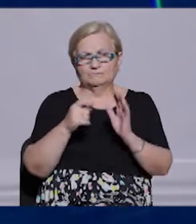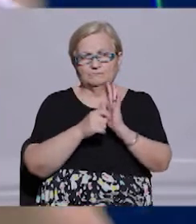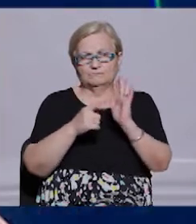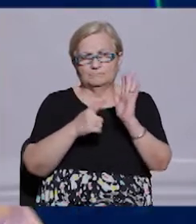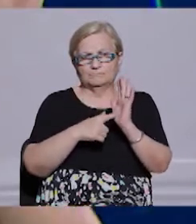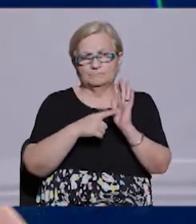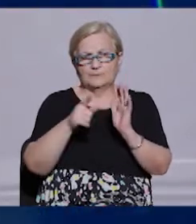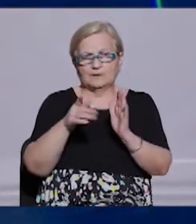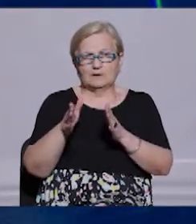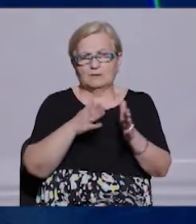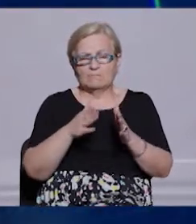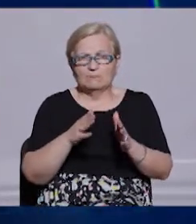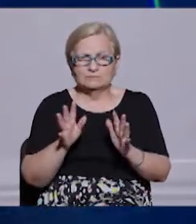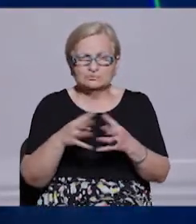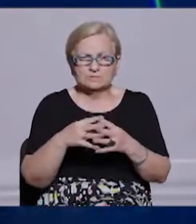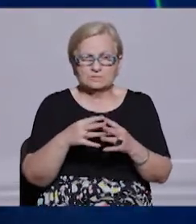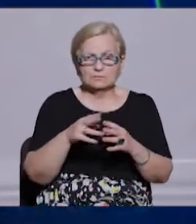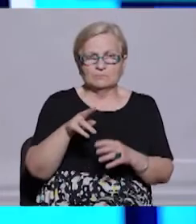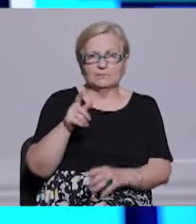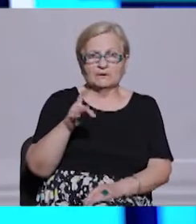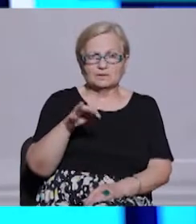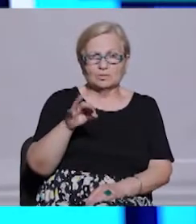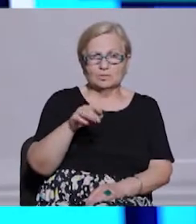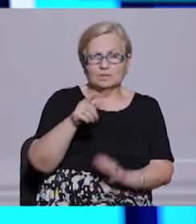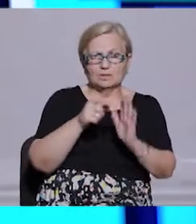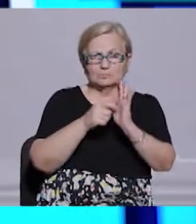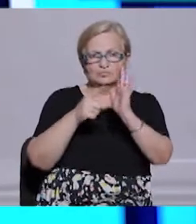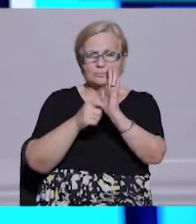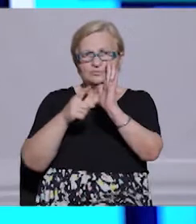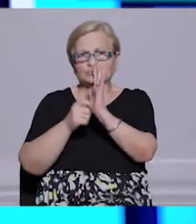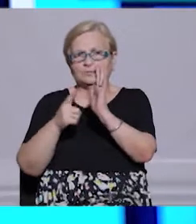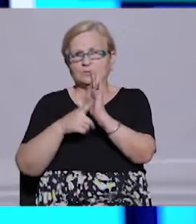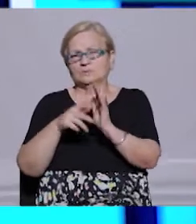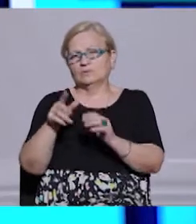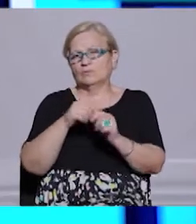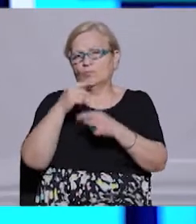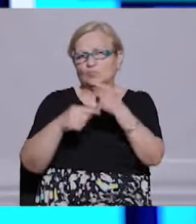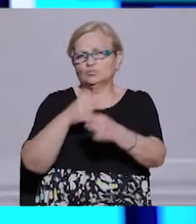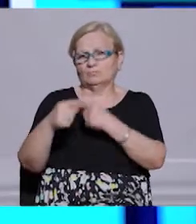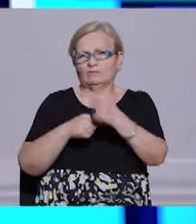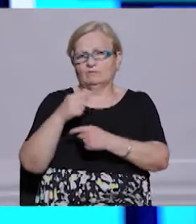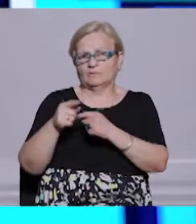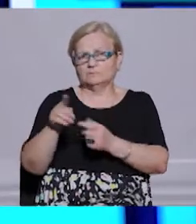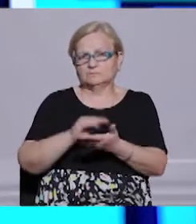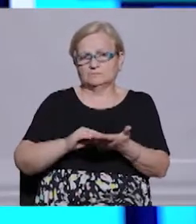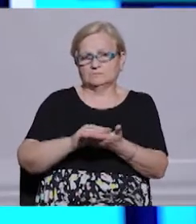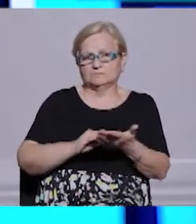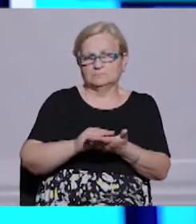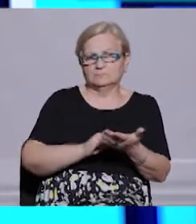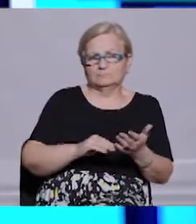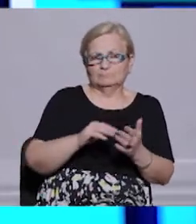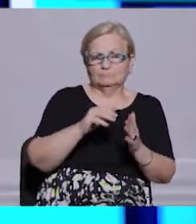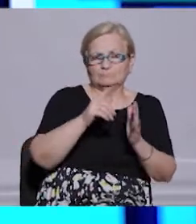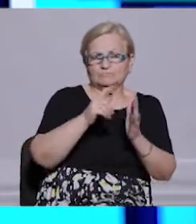0.1.17 პერიოდი, შერეული პერიოდი. პერიოდი რას ნიშნავს, რომ 17 ესე მუდმივად გრძელდება. ანუ 17 რომ